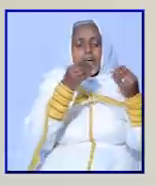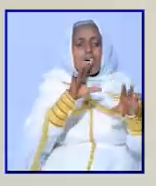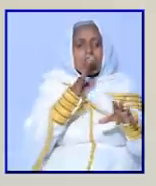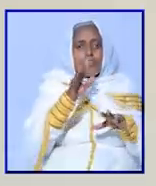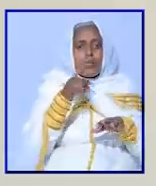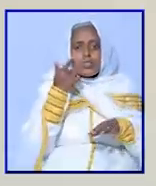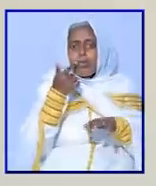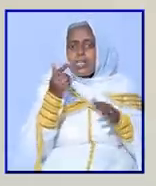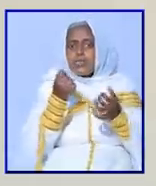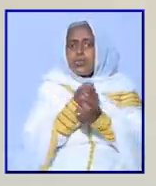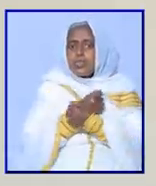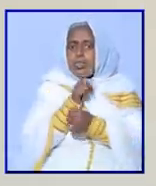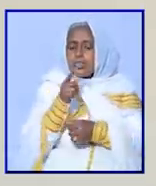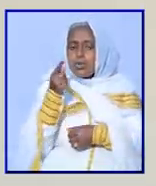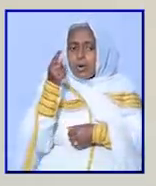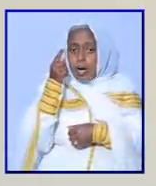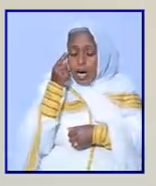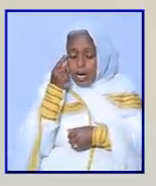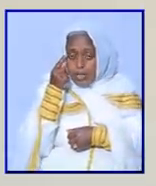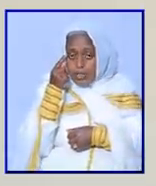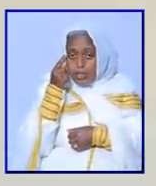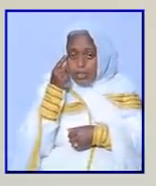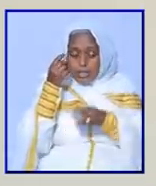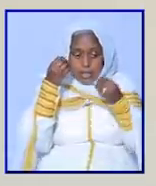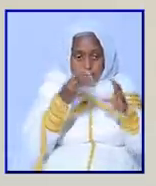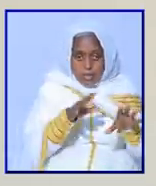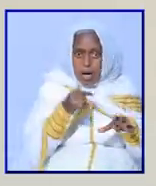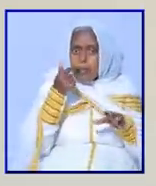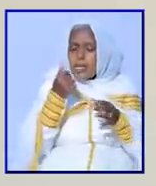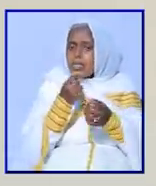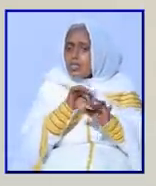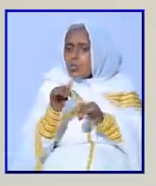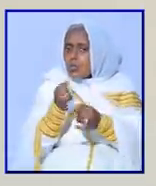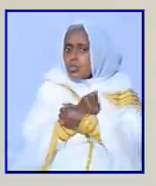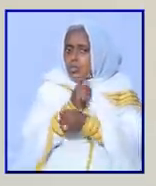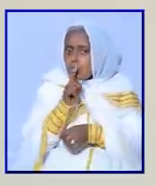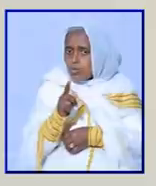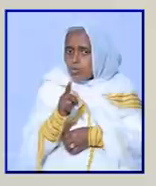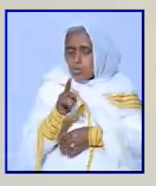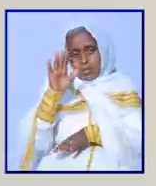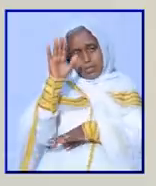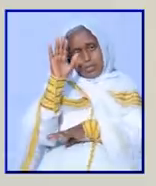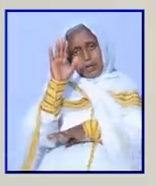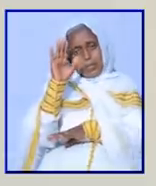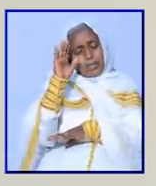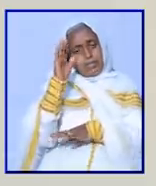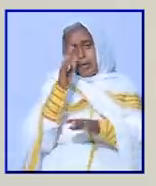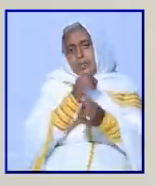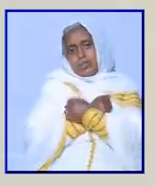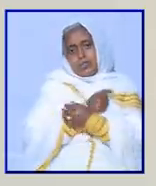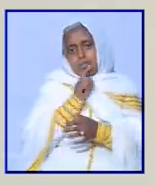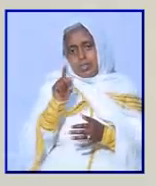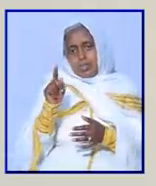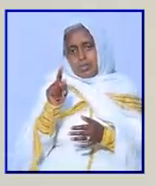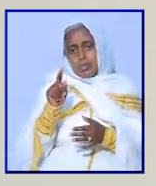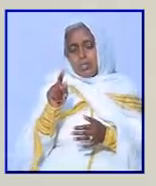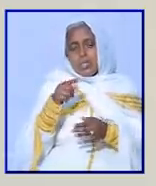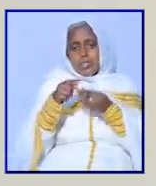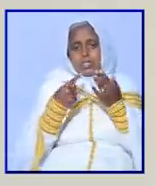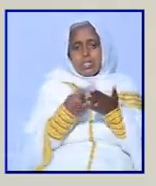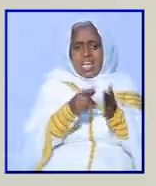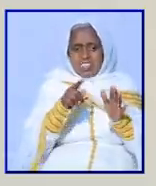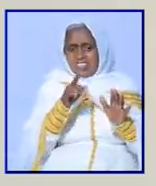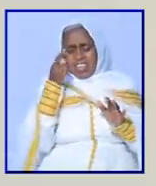ካጠፋውስ ማን እንደወደደ ነው? አይንን ካጣ ነው ማን እንደወደደ ነው? አዎ እግዚአብሔር እንደወደደ ነው።